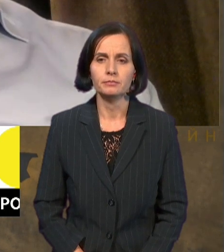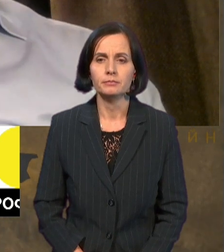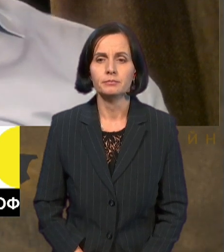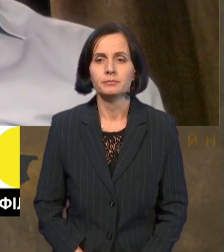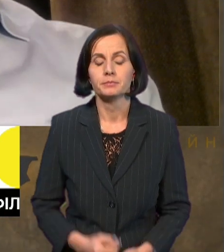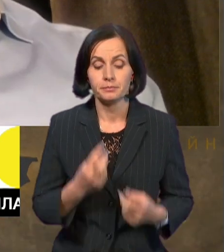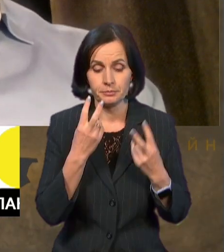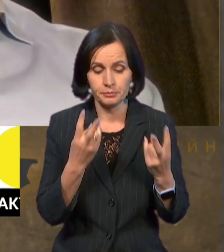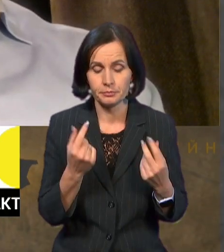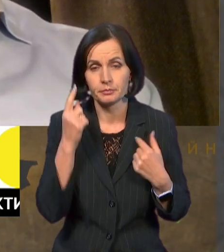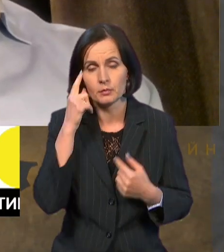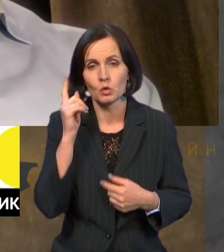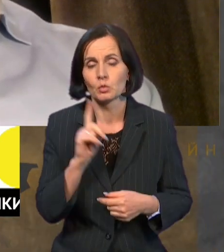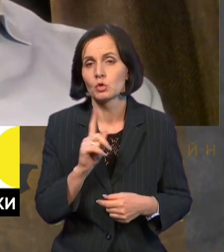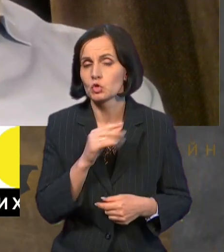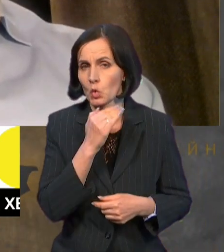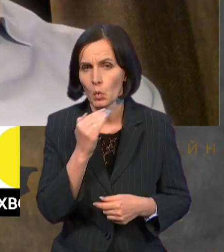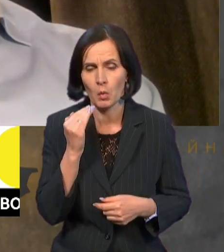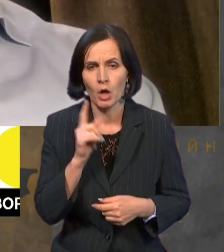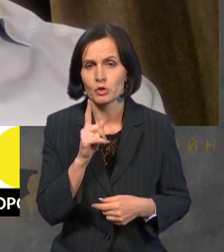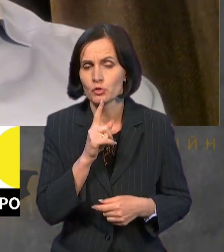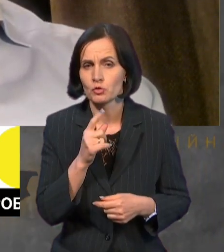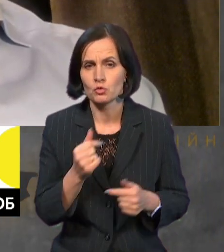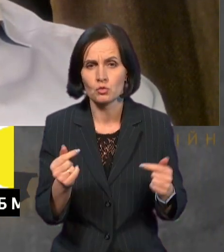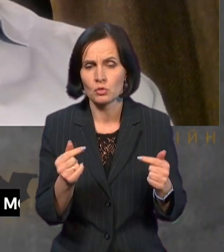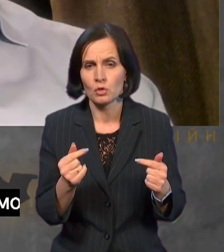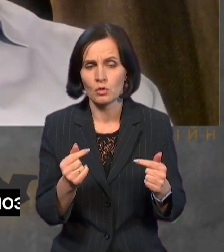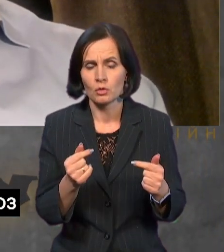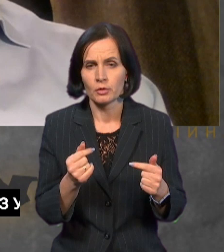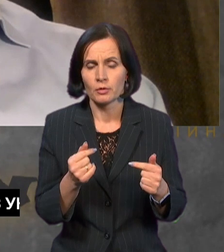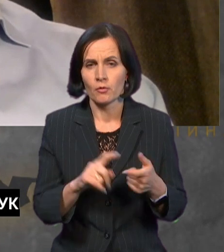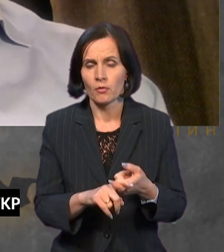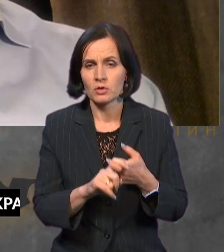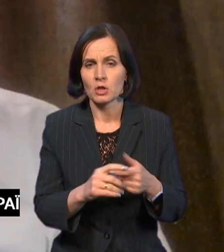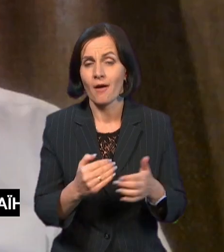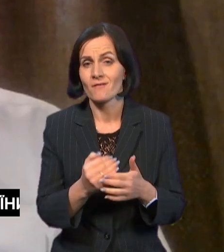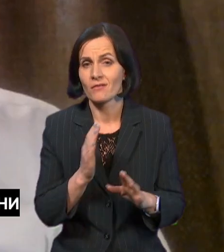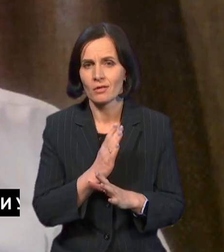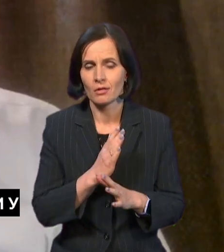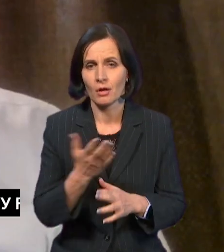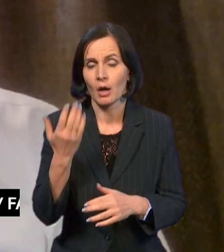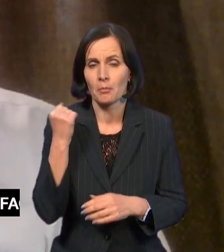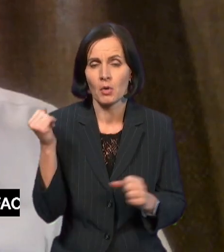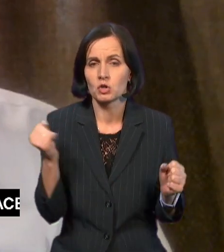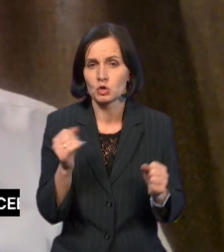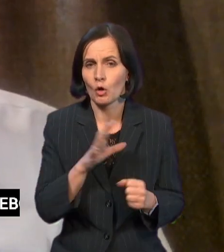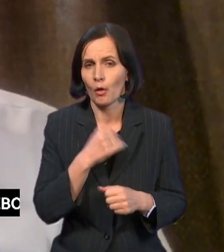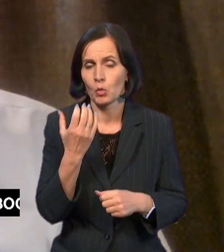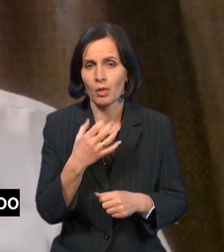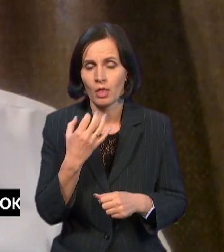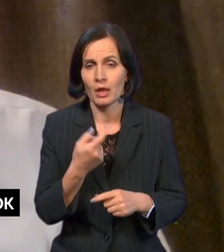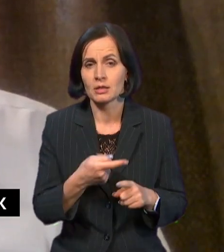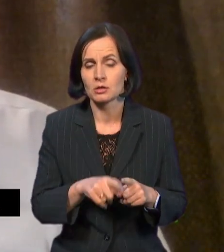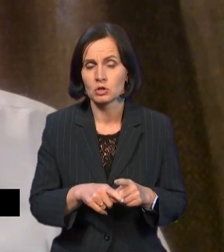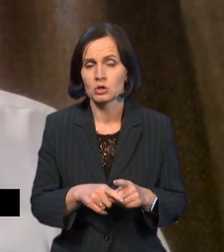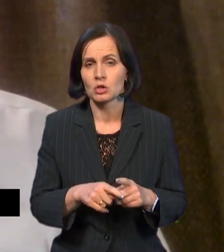Ну, дивіться, я думаю, що багато чого визначає сьогодні погода, так, в принципі, як і в минулому році, тобто минула зима була тепла, так, і це